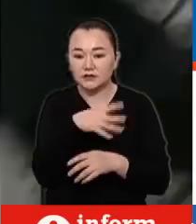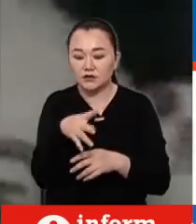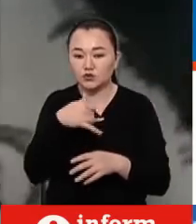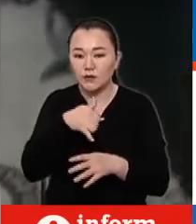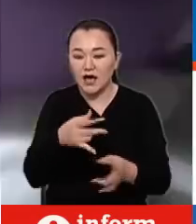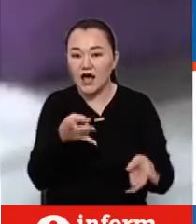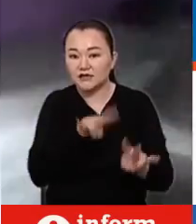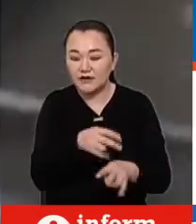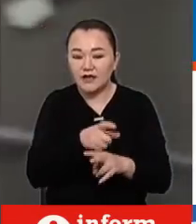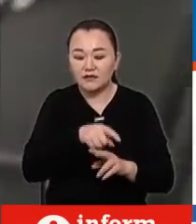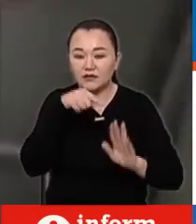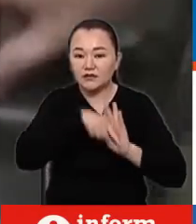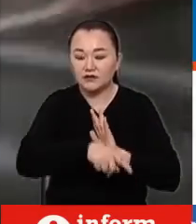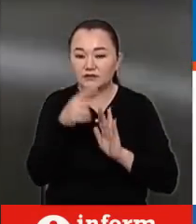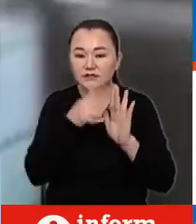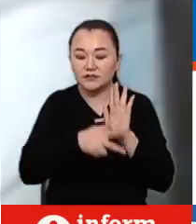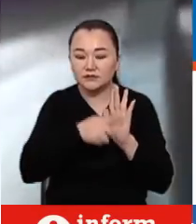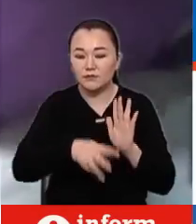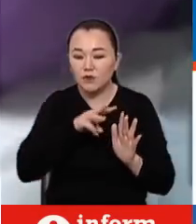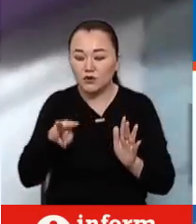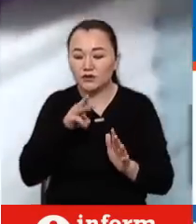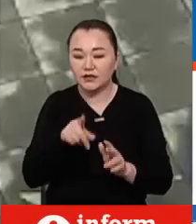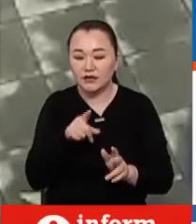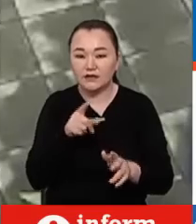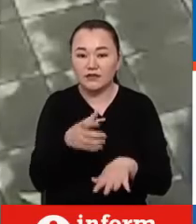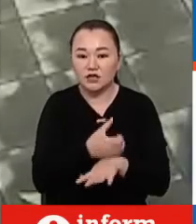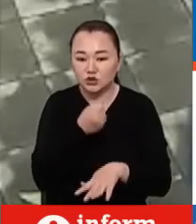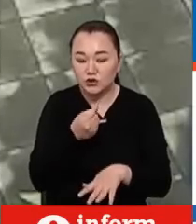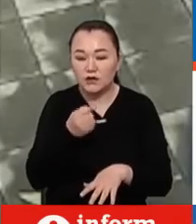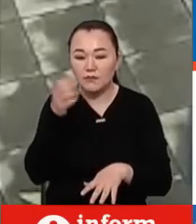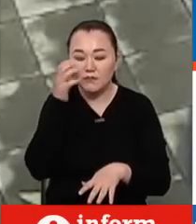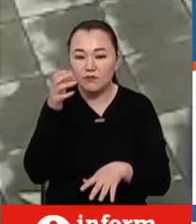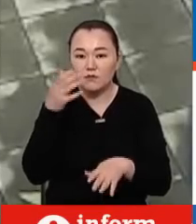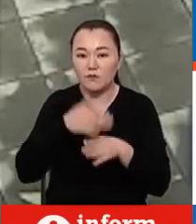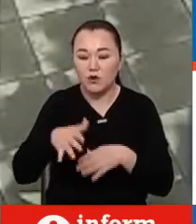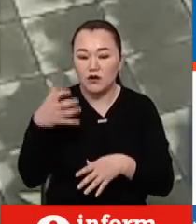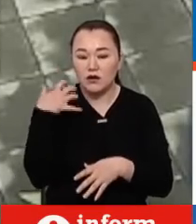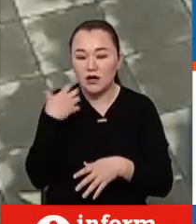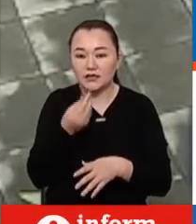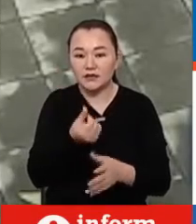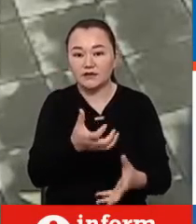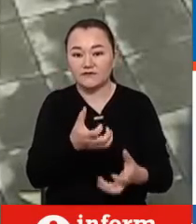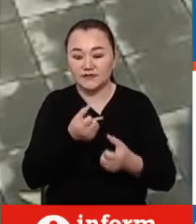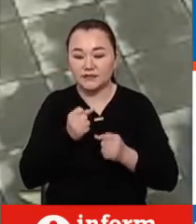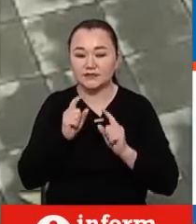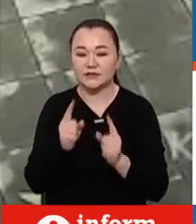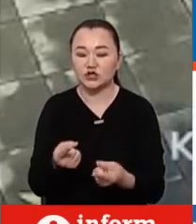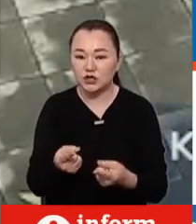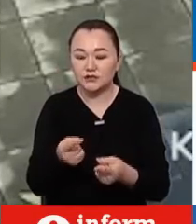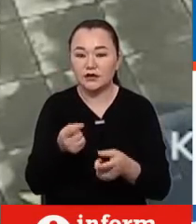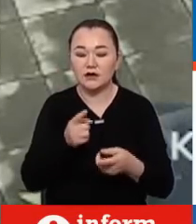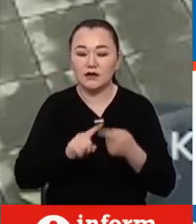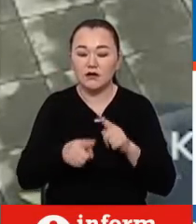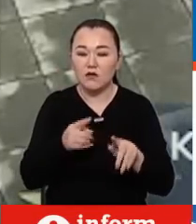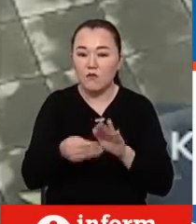сол ала сөмкенің ішінен 80 миллион теңге тәркіленді. Білім бөлімінің басшысы осы ақшаны алған сәтте ұсталған. Сыбайлас